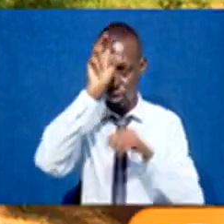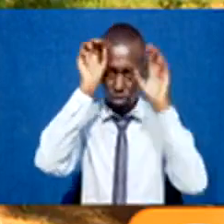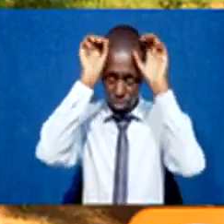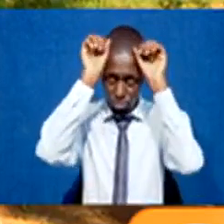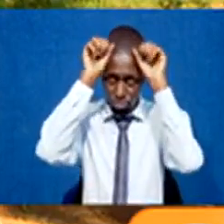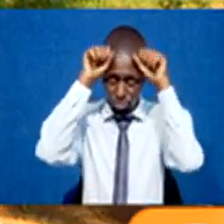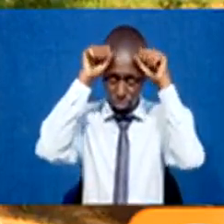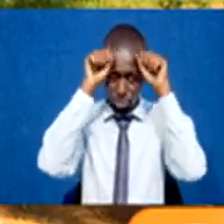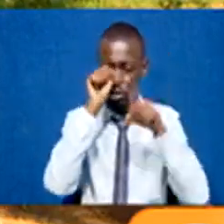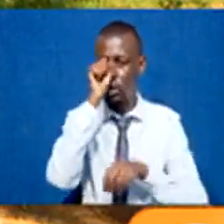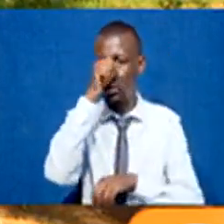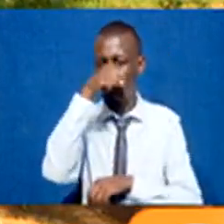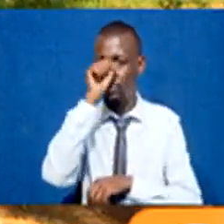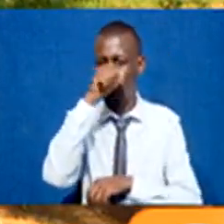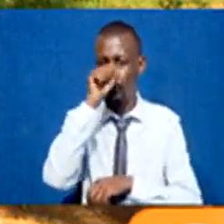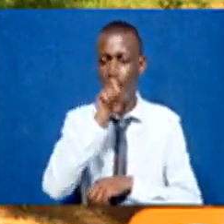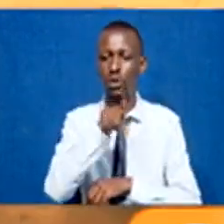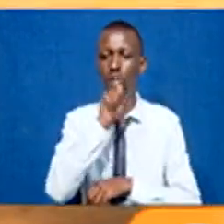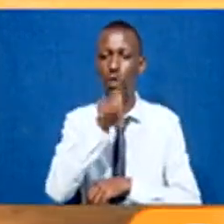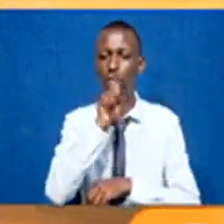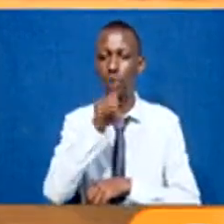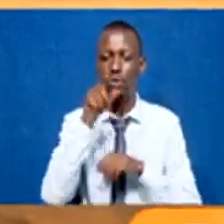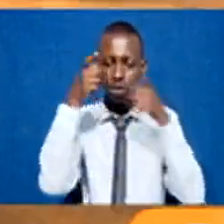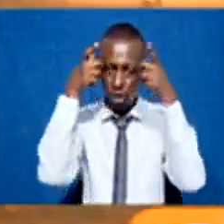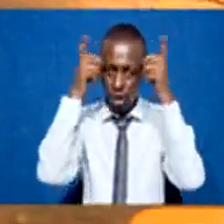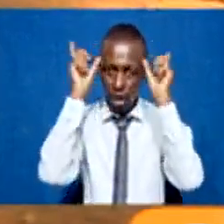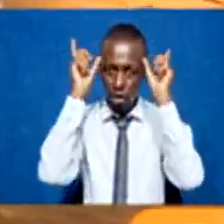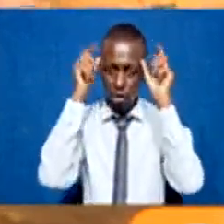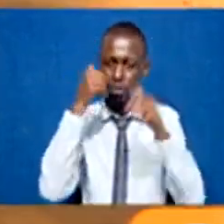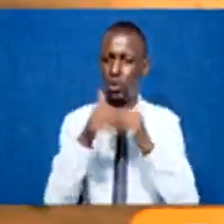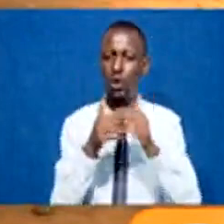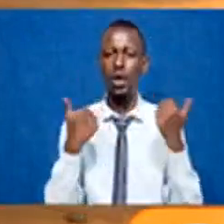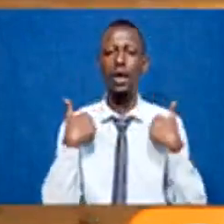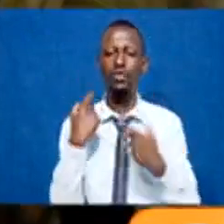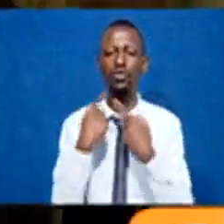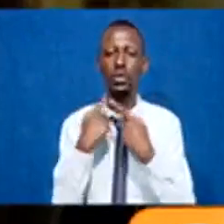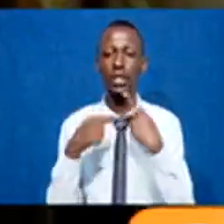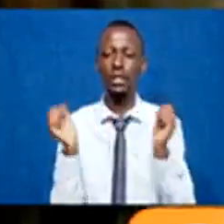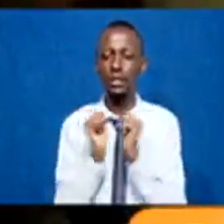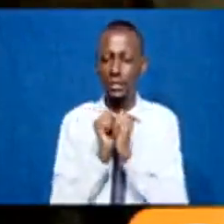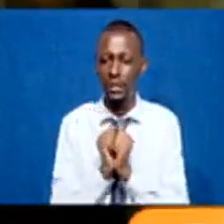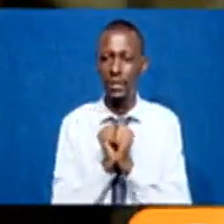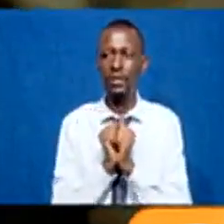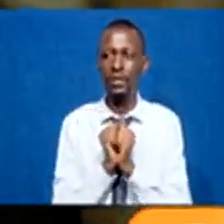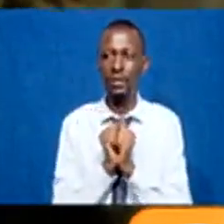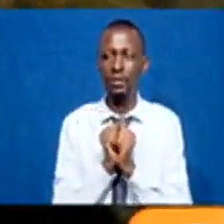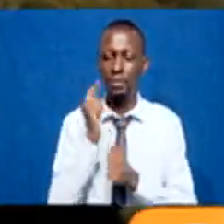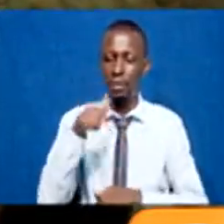nguruwe, kuku, ng'ombe. Niko na kitu kama 10 years kama niko ndani ya